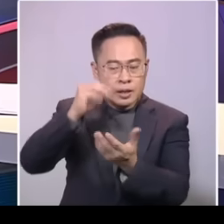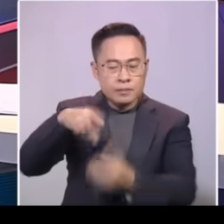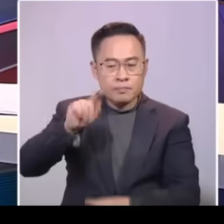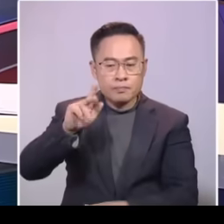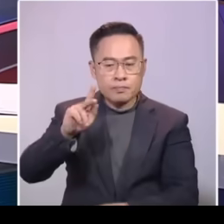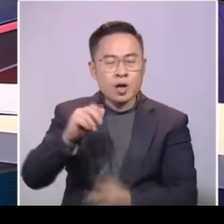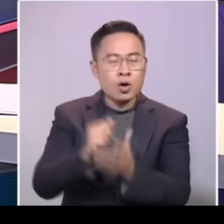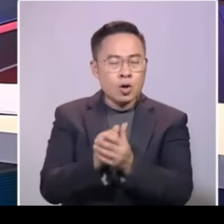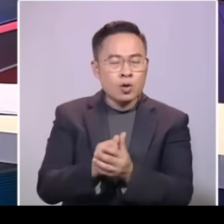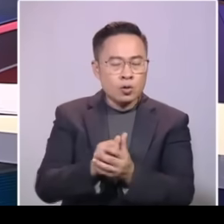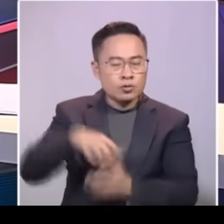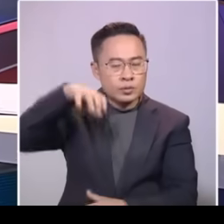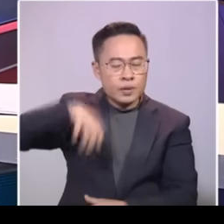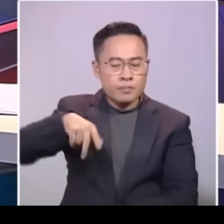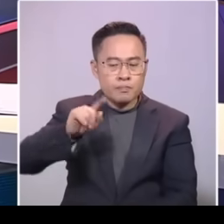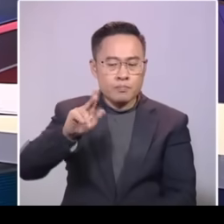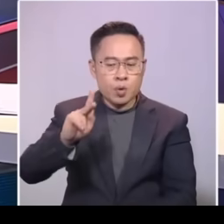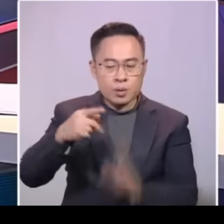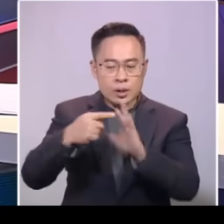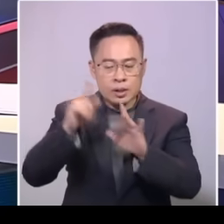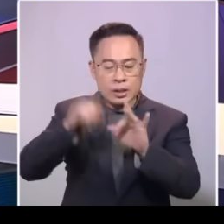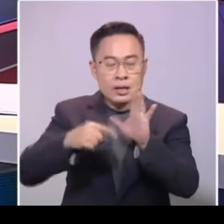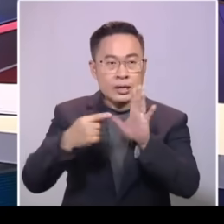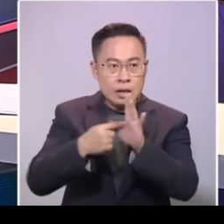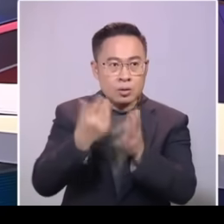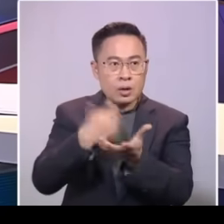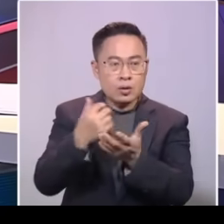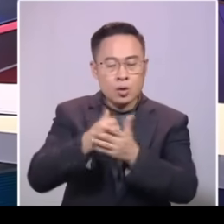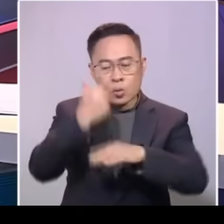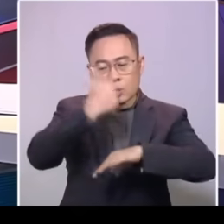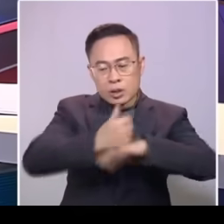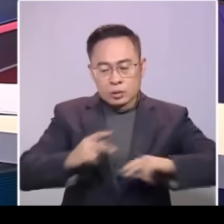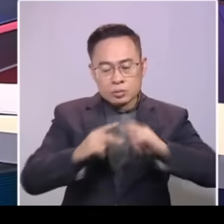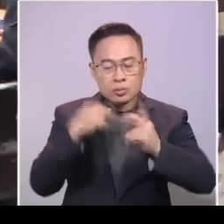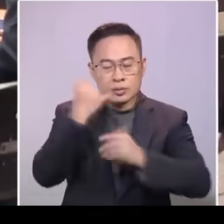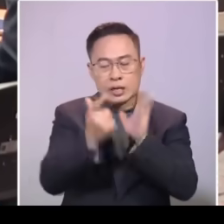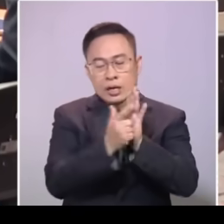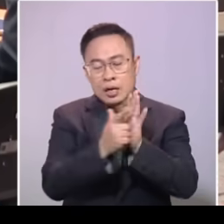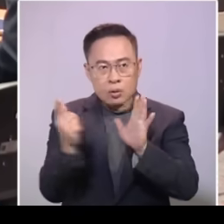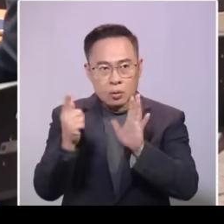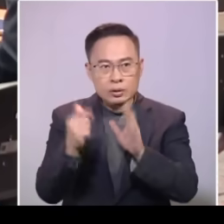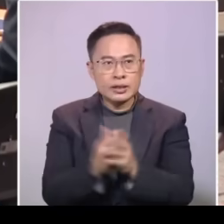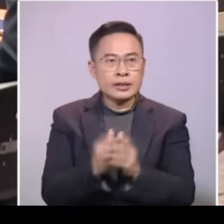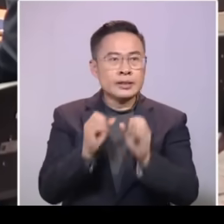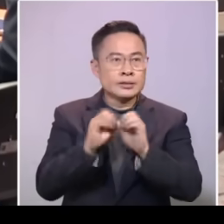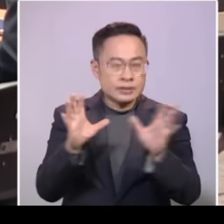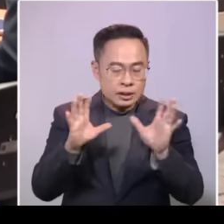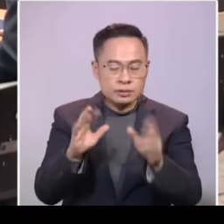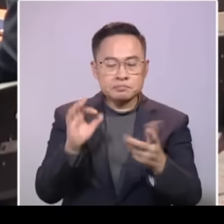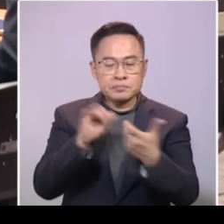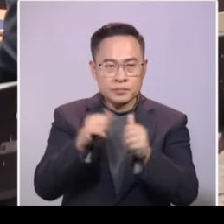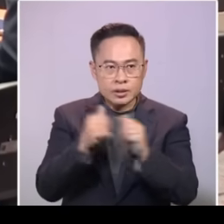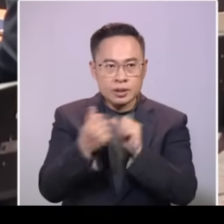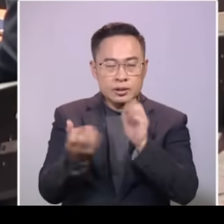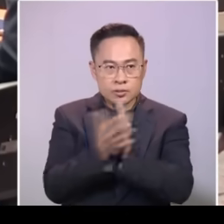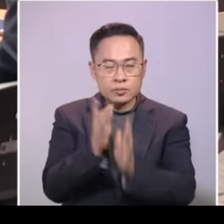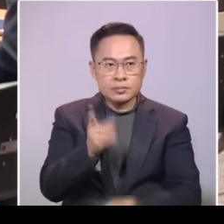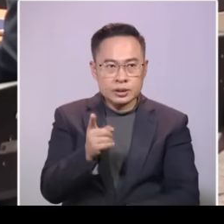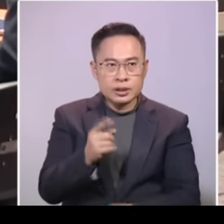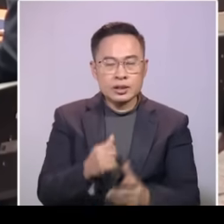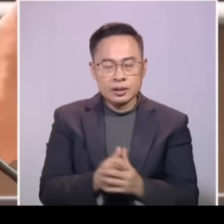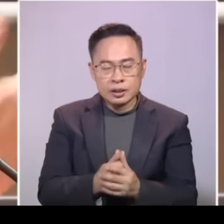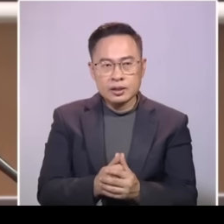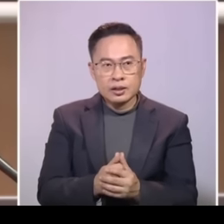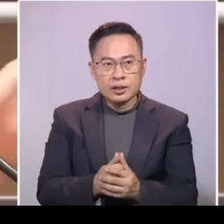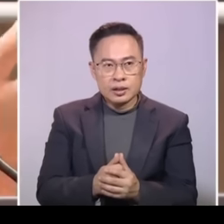ปกเกล้านะฮะอาจารย์สติธรเนี่ยบอกว่าการลาออกของอย่าคุณปานปรีพระหิตานุหิตว่าการกระทรวงการ